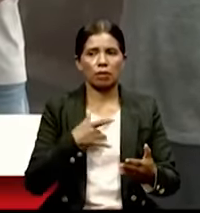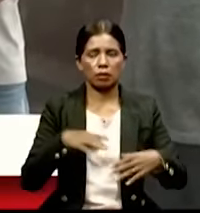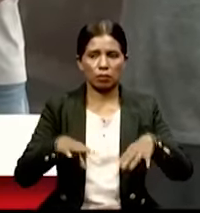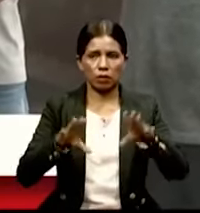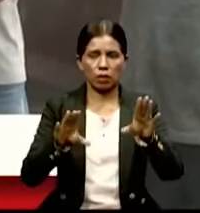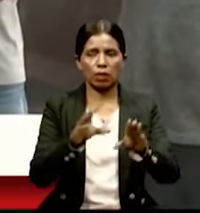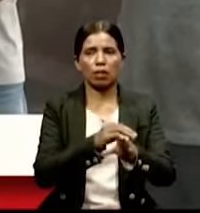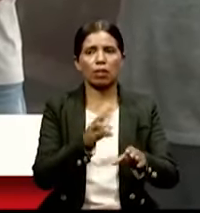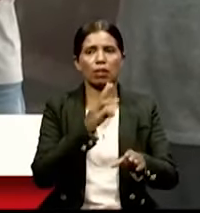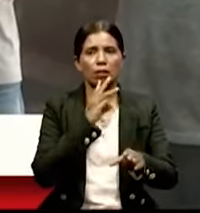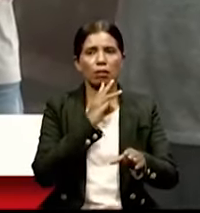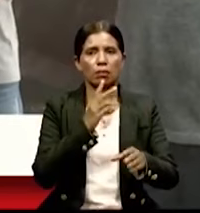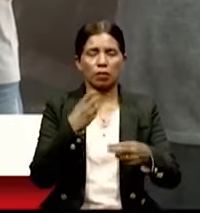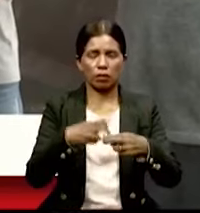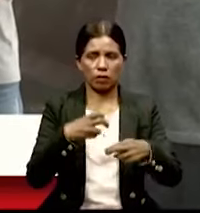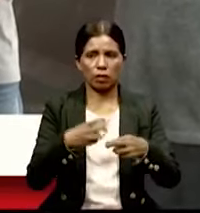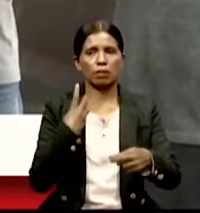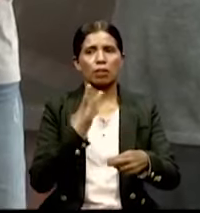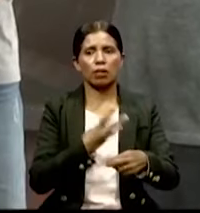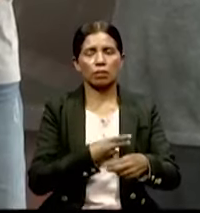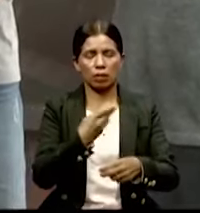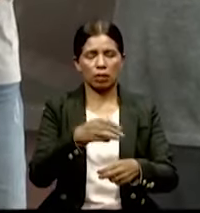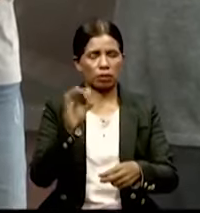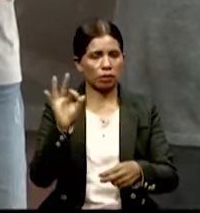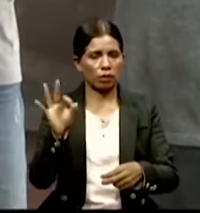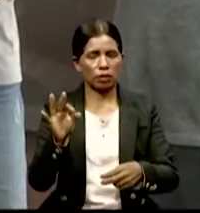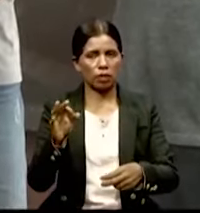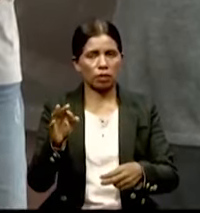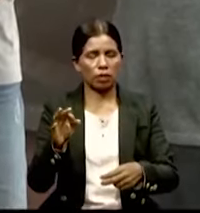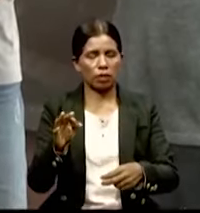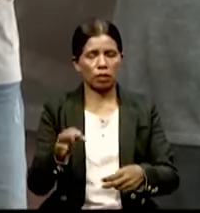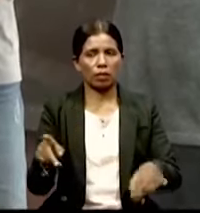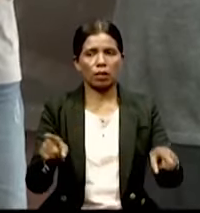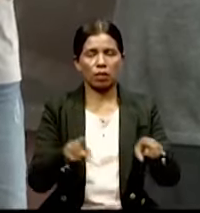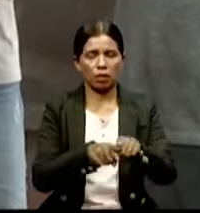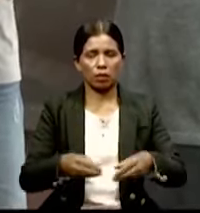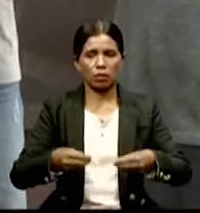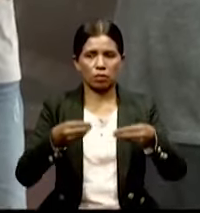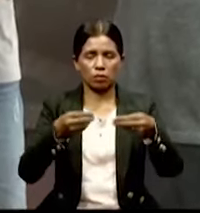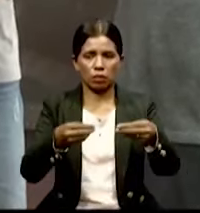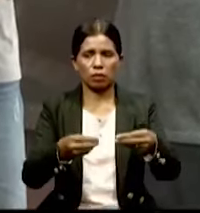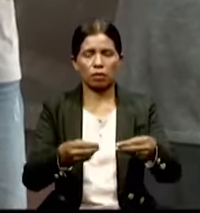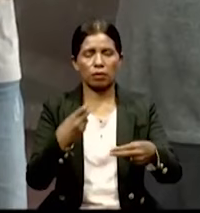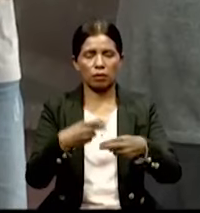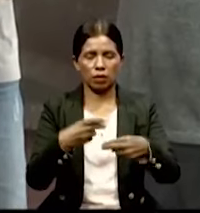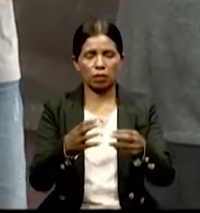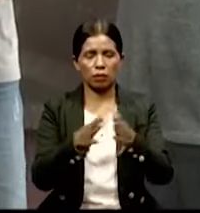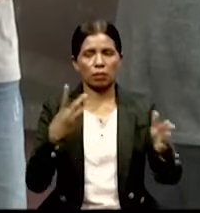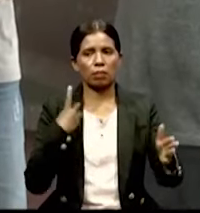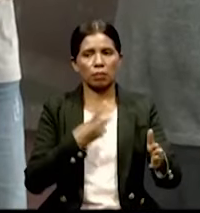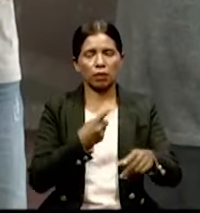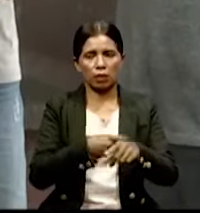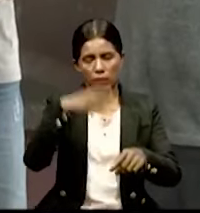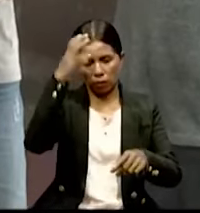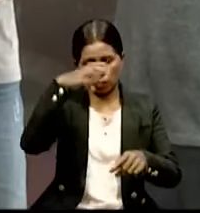bedum be susar bami haris fatin neba fo ansa buat tida fo Amia sabot bami tempo udang